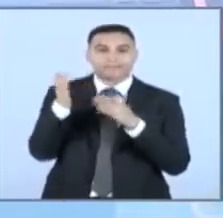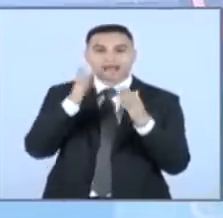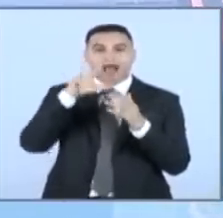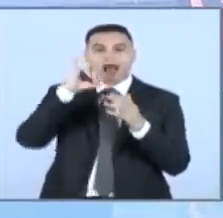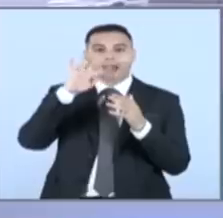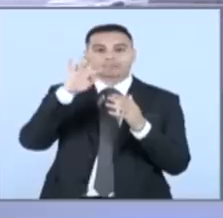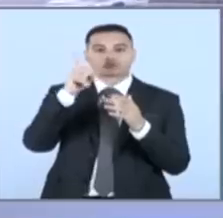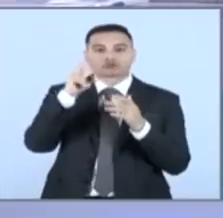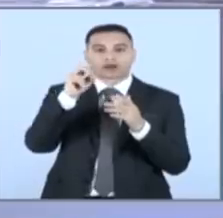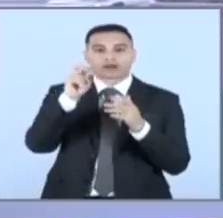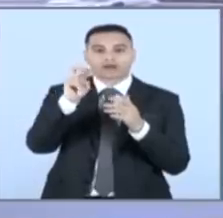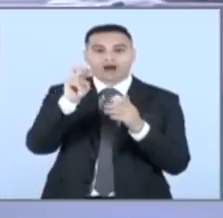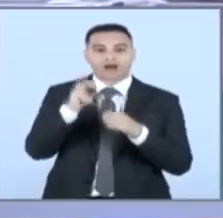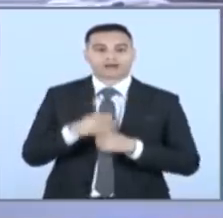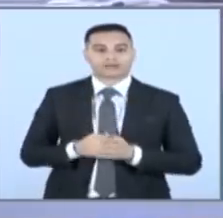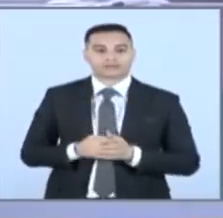المشرقة؟